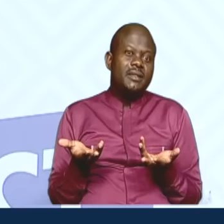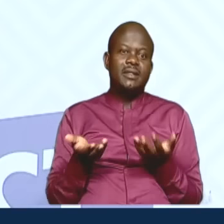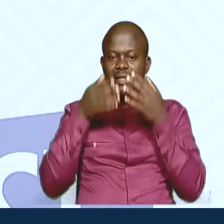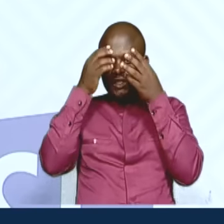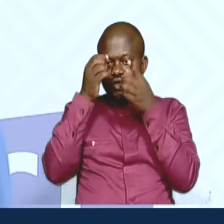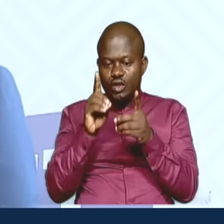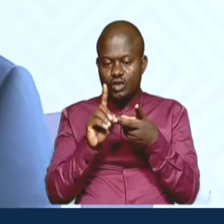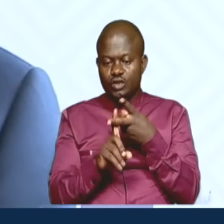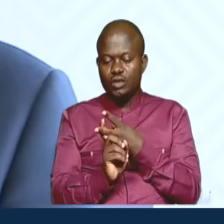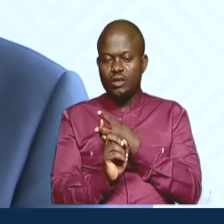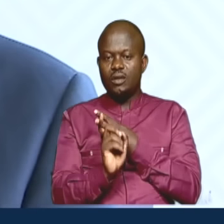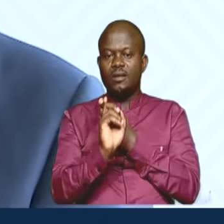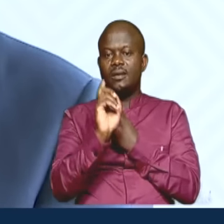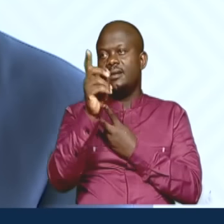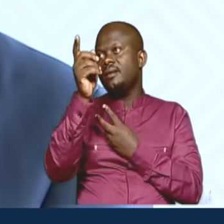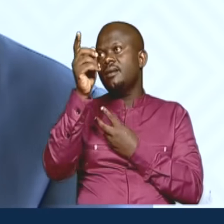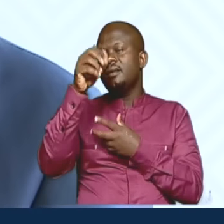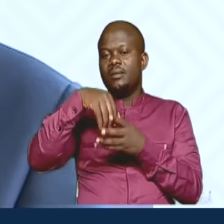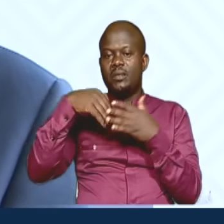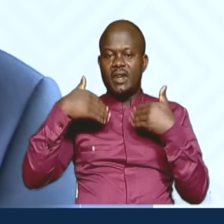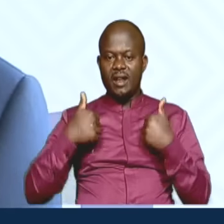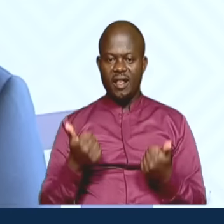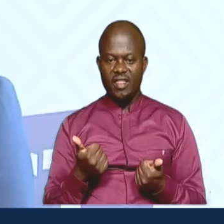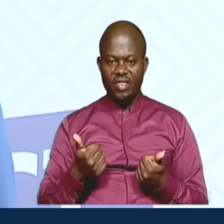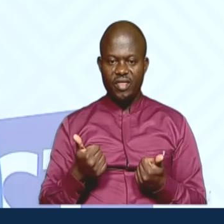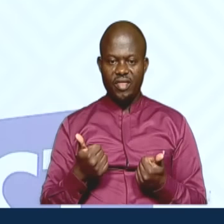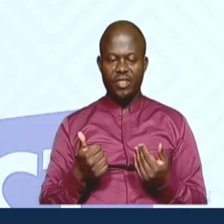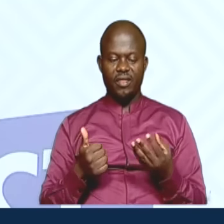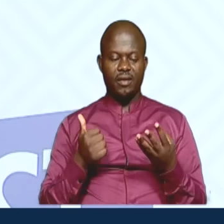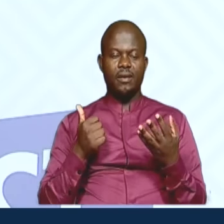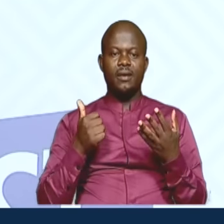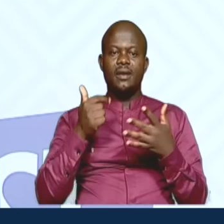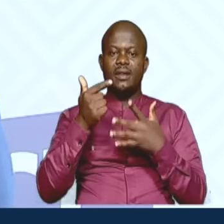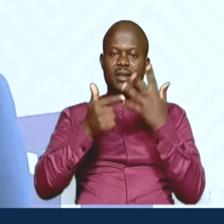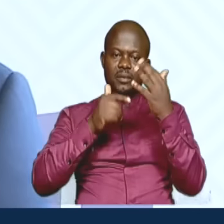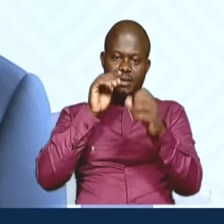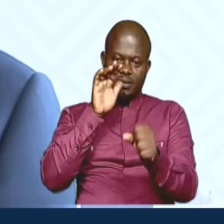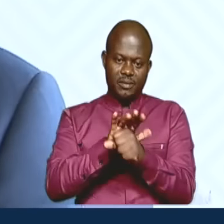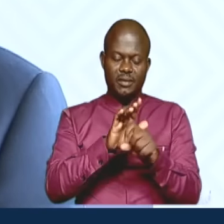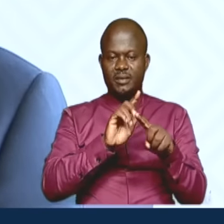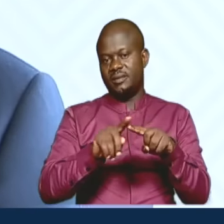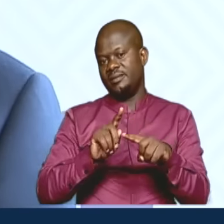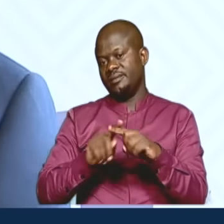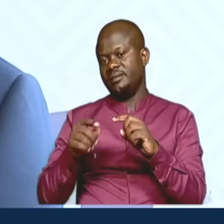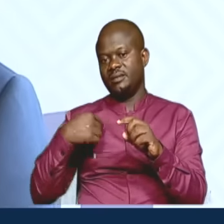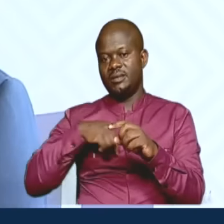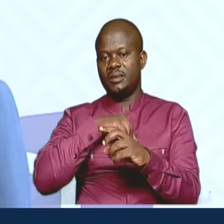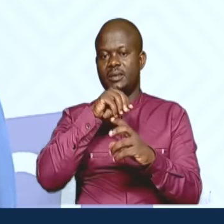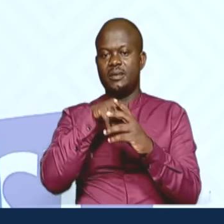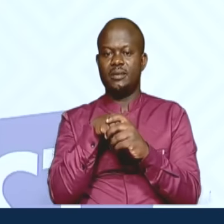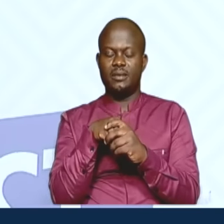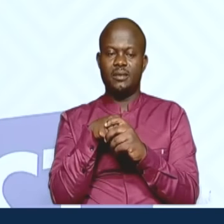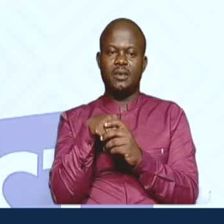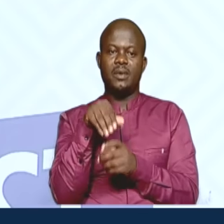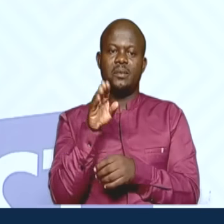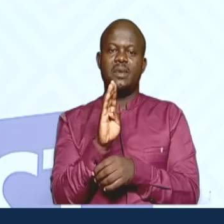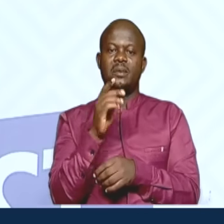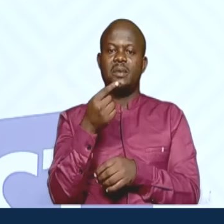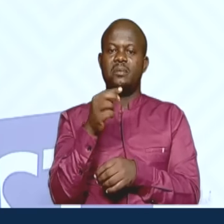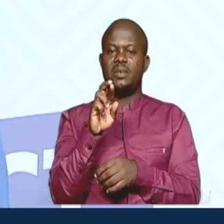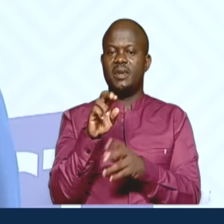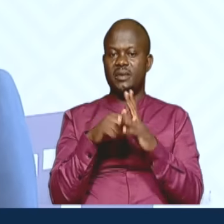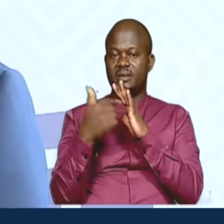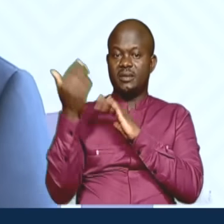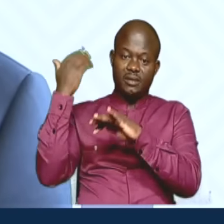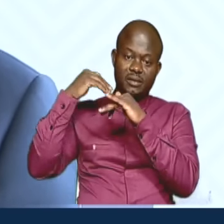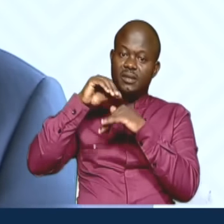education yaba ari muri santé bintu byinshi bitandukanye tukunze kuba tubirimo BPR kuva kera ntabwo